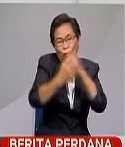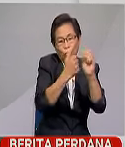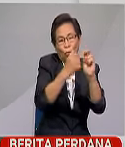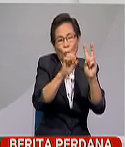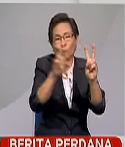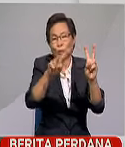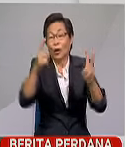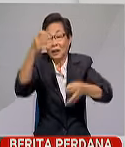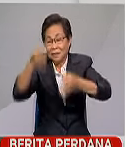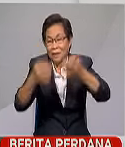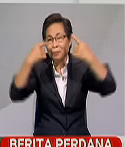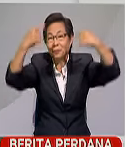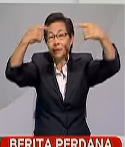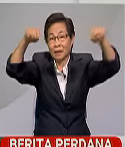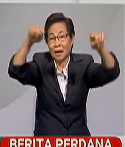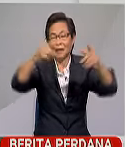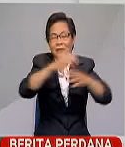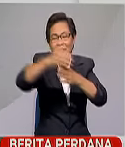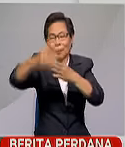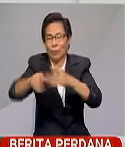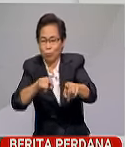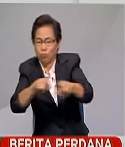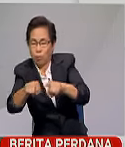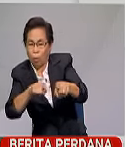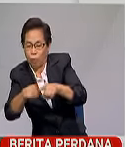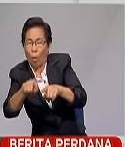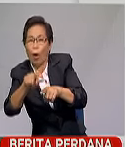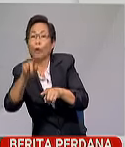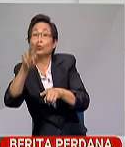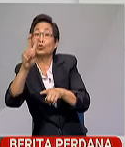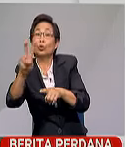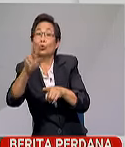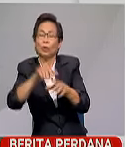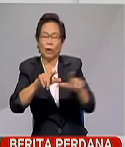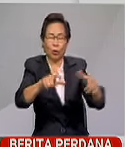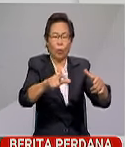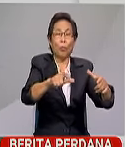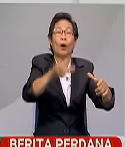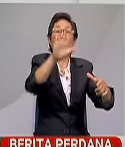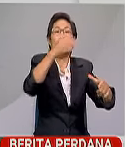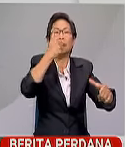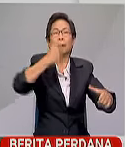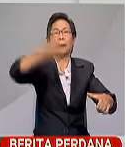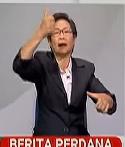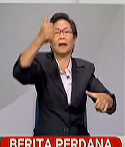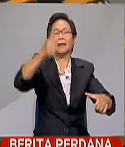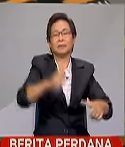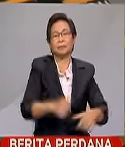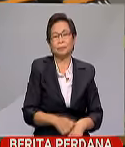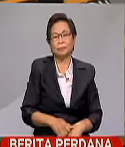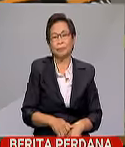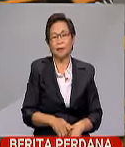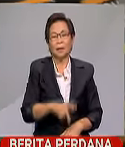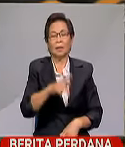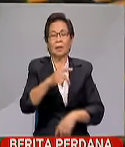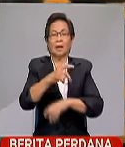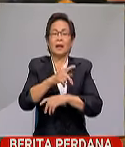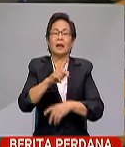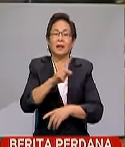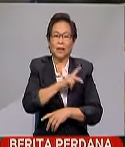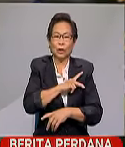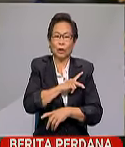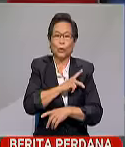2021 jika berjaya menamatkan saingan Moto2 dalam kelompok 5 terbaik. Menurut Ketua Prinsipal